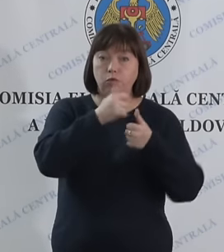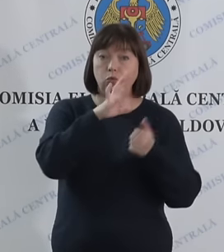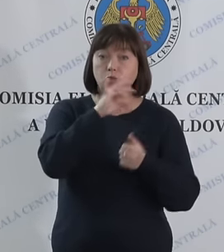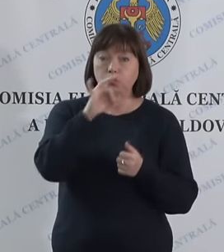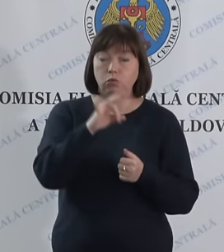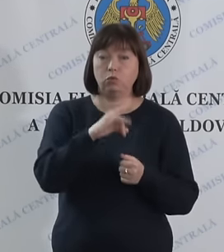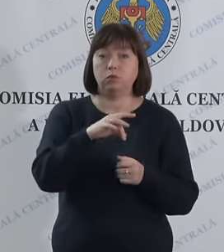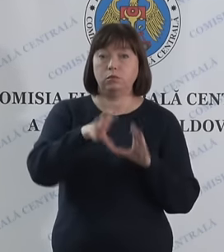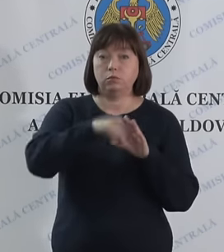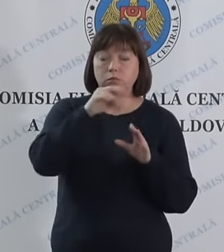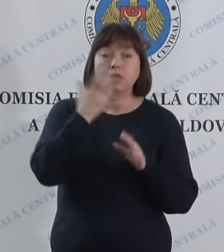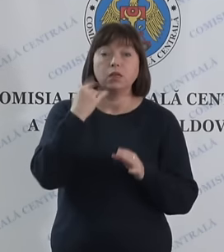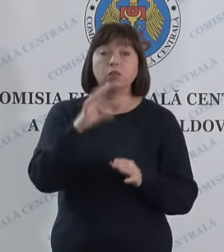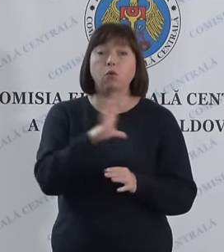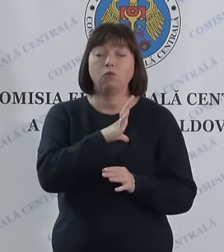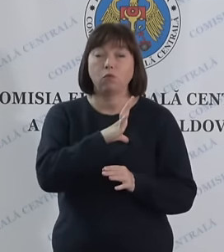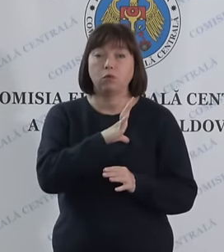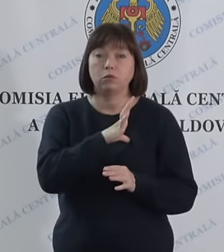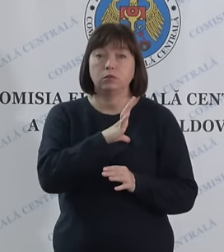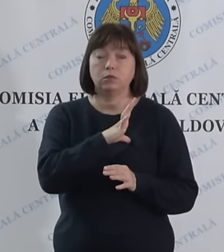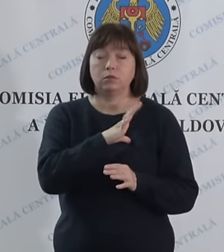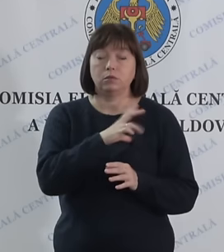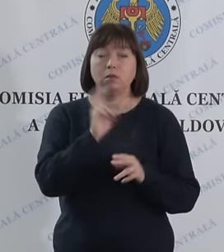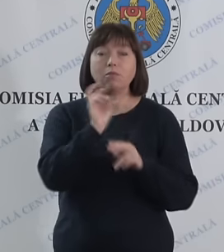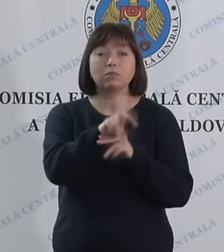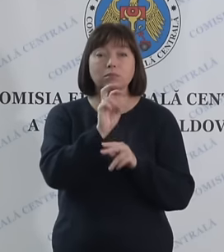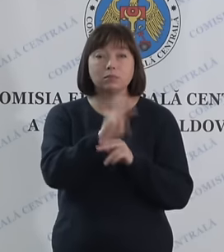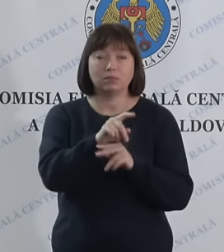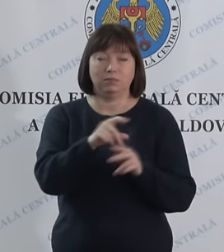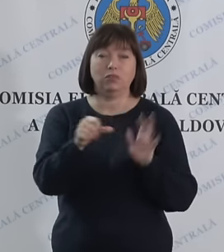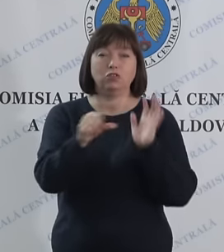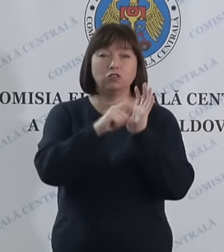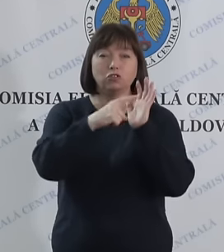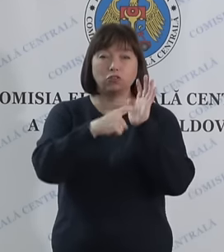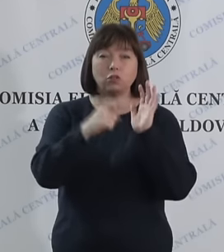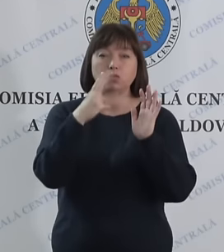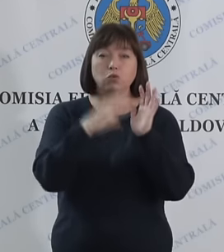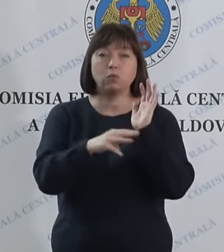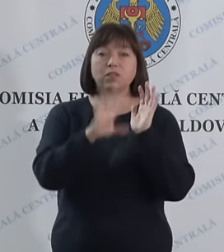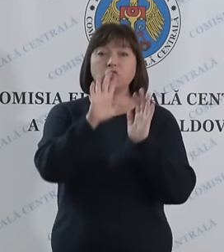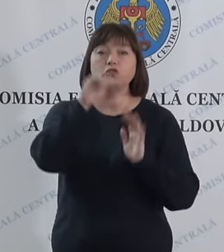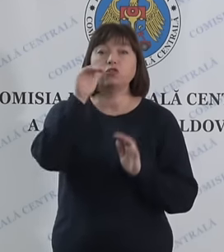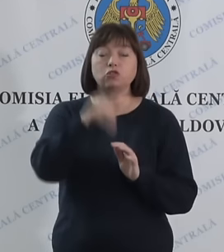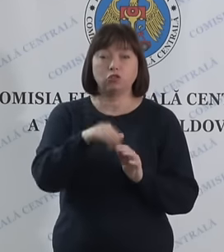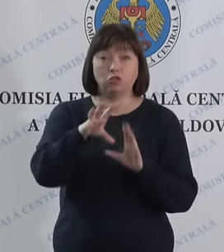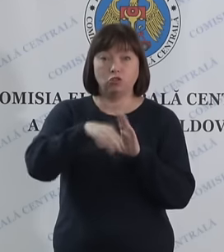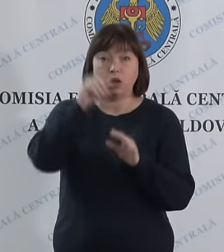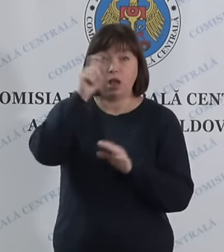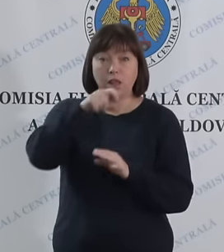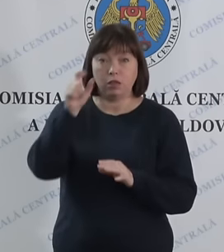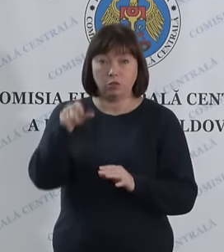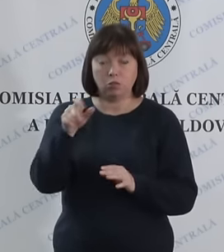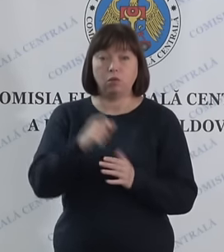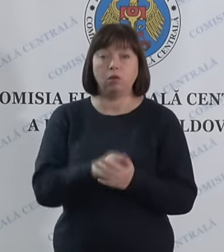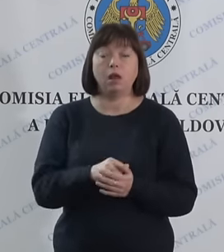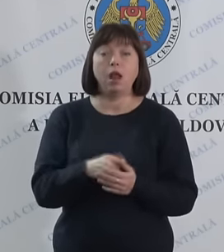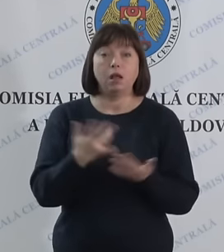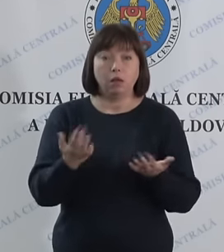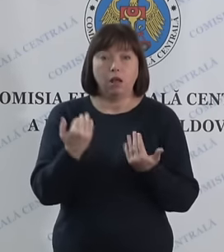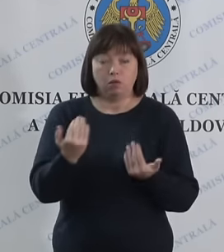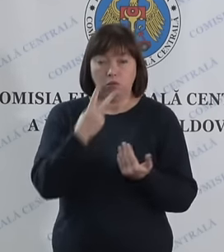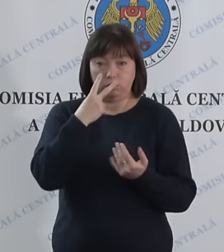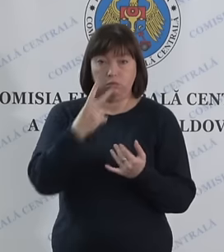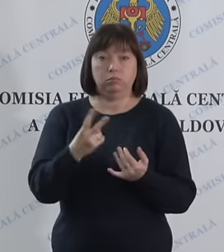scrutin, atunci când am avut o prezență de 685.000 de alegători, deci vedem